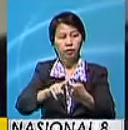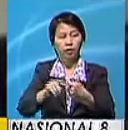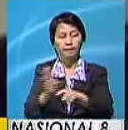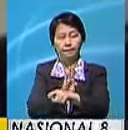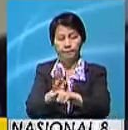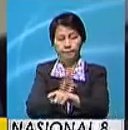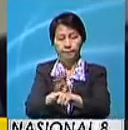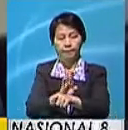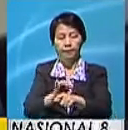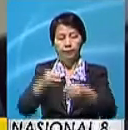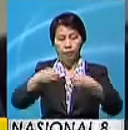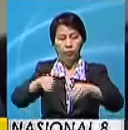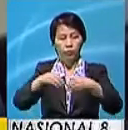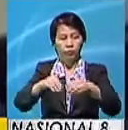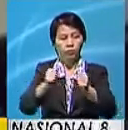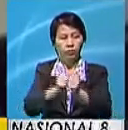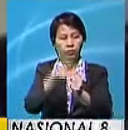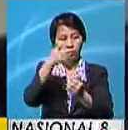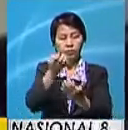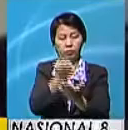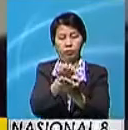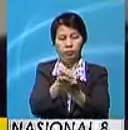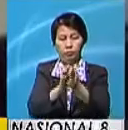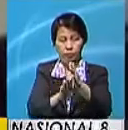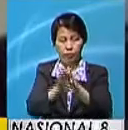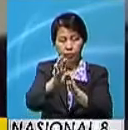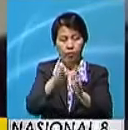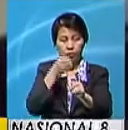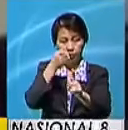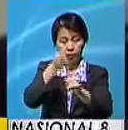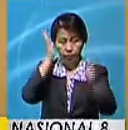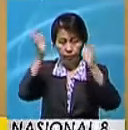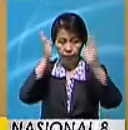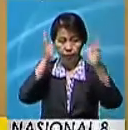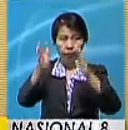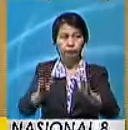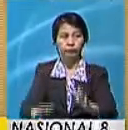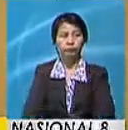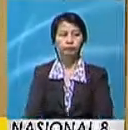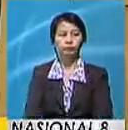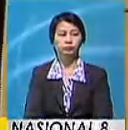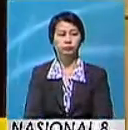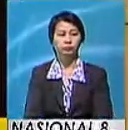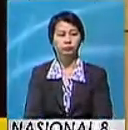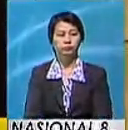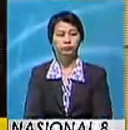businesses which are so important to economic growth here in Malaysia as well.